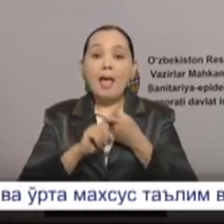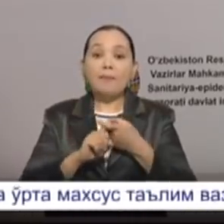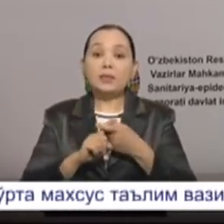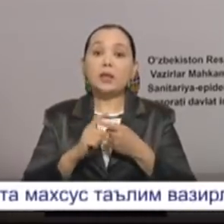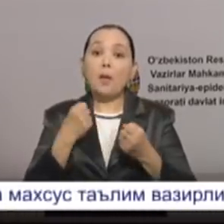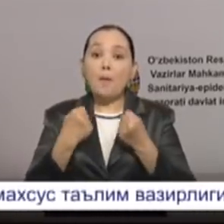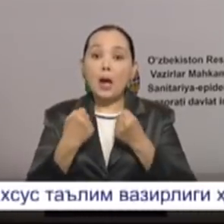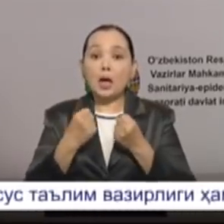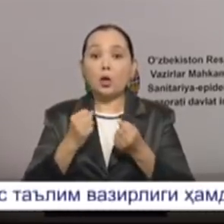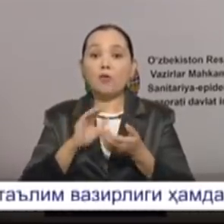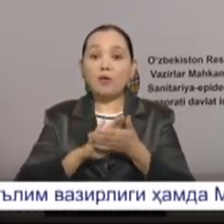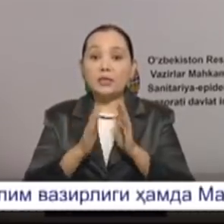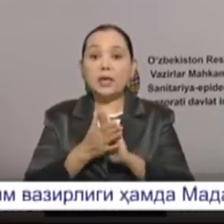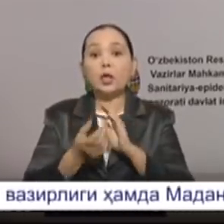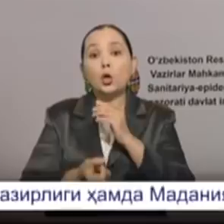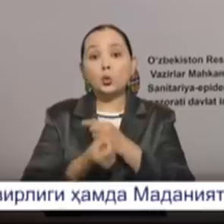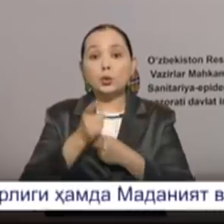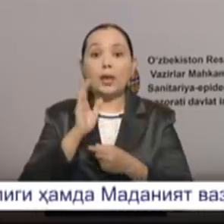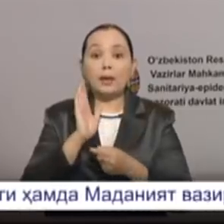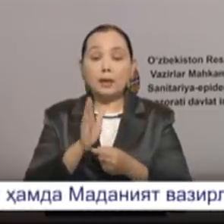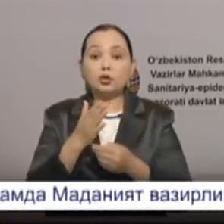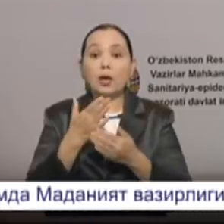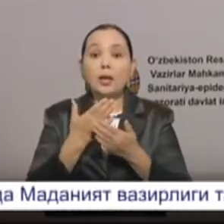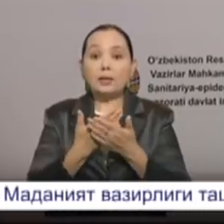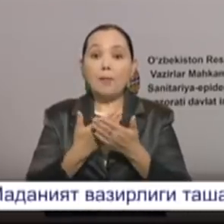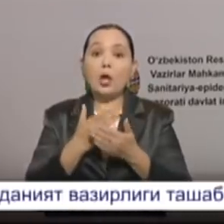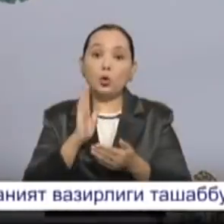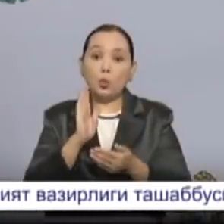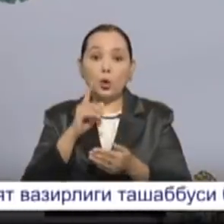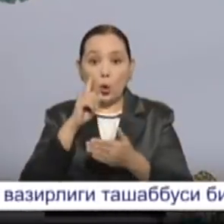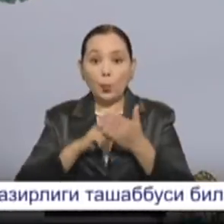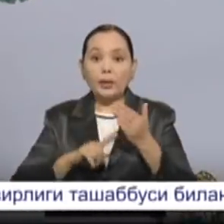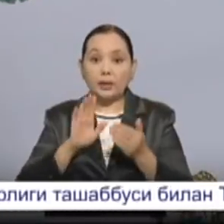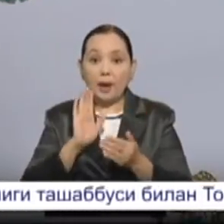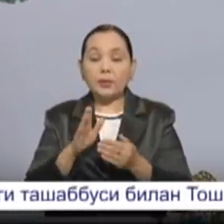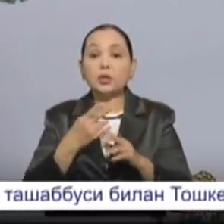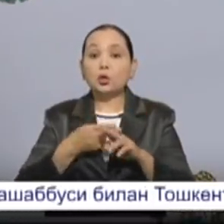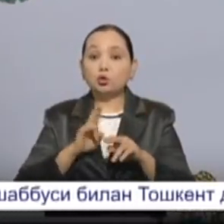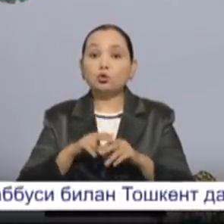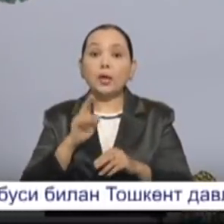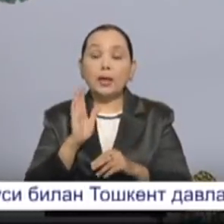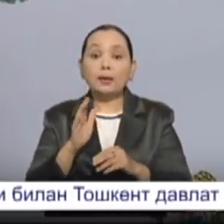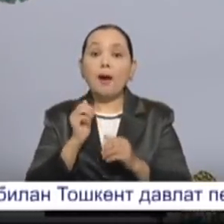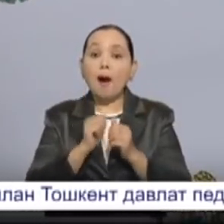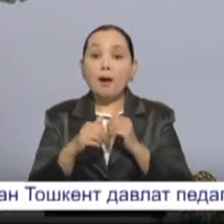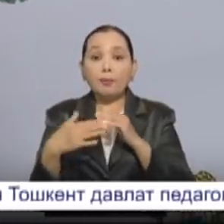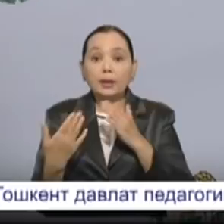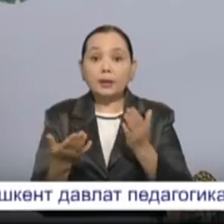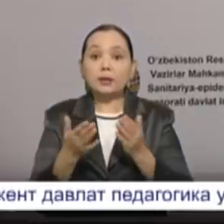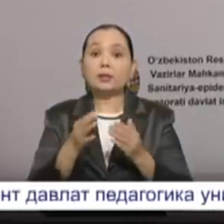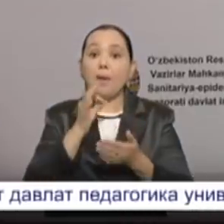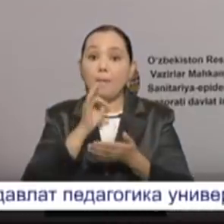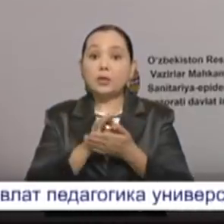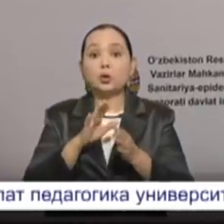barqaror vaziyat yuzaga kelishi bilan namoyon bo'ladi degan umiddamiz. Shunday ekan, har biringiz